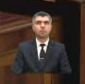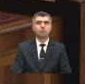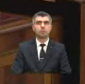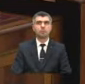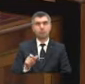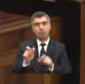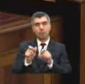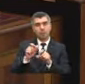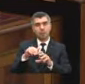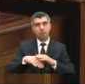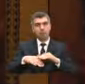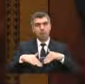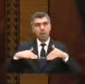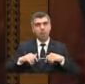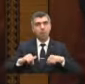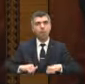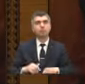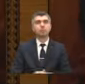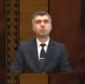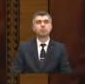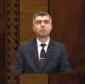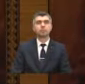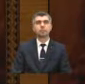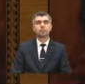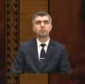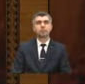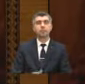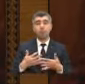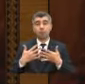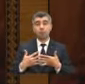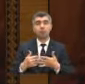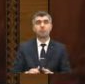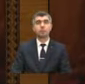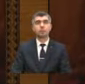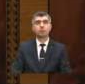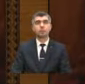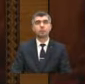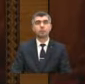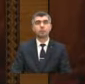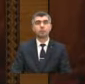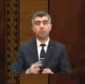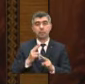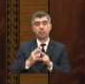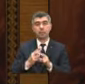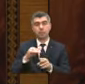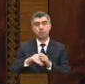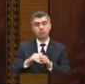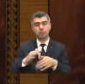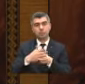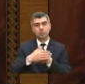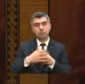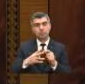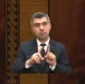السيدة والسادة الوزراء، السيدات والسادة النواب. يسعدني باسم فريق التجمع